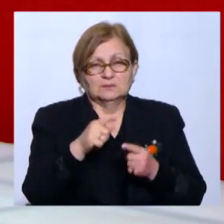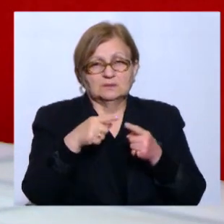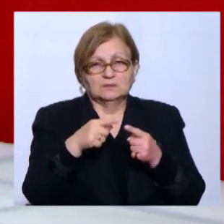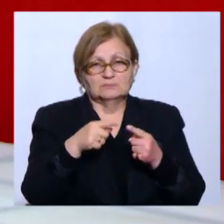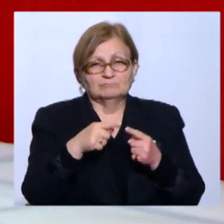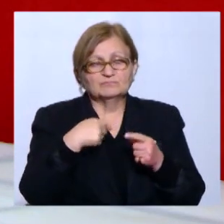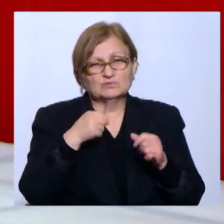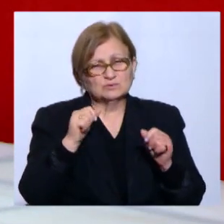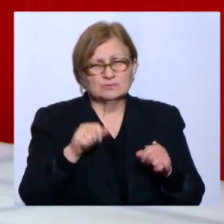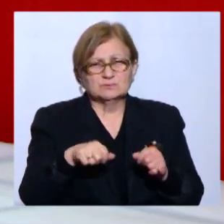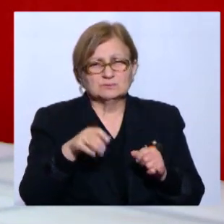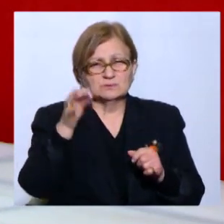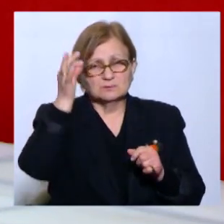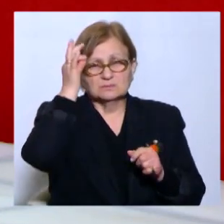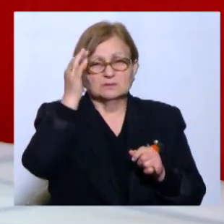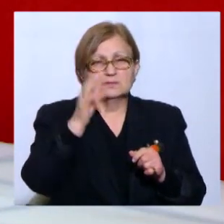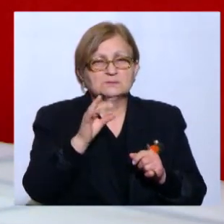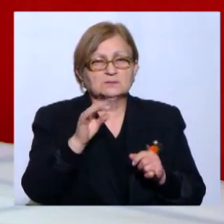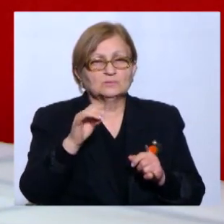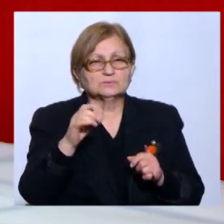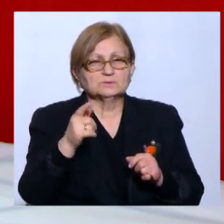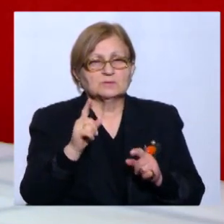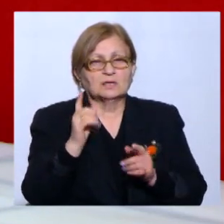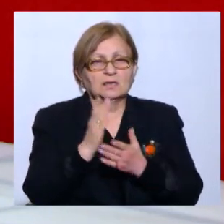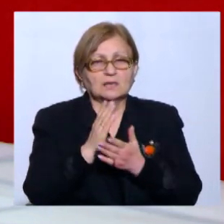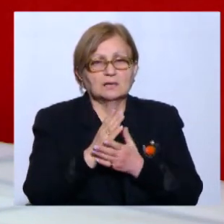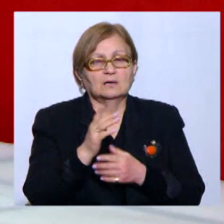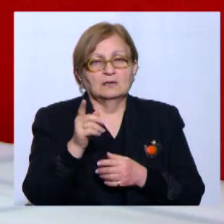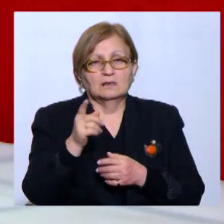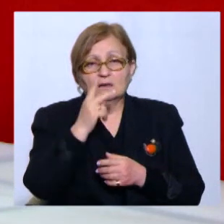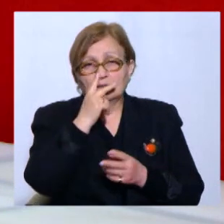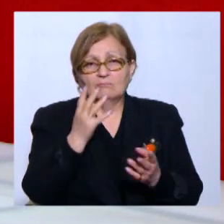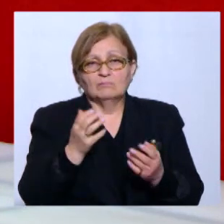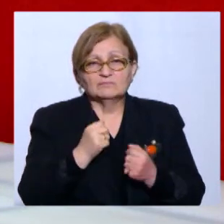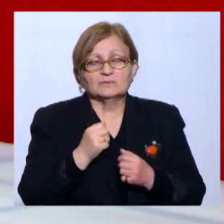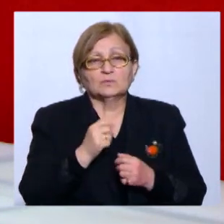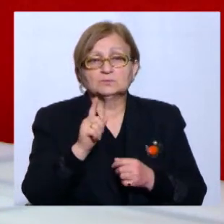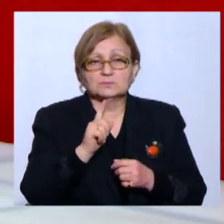c, შეგვიძლია გავიხსენოთ სინუსის მცნება, სინუსის განმარტება და მივიღოთ, რომ